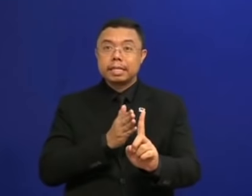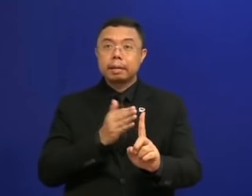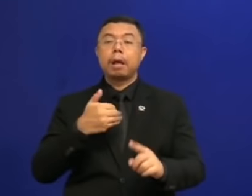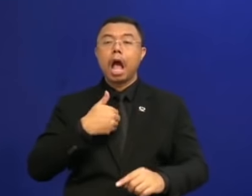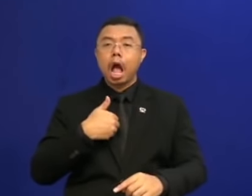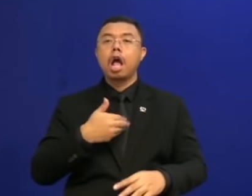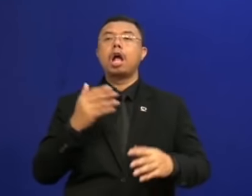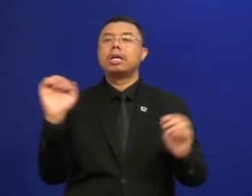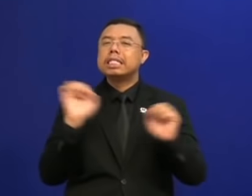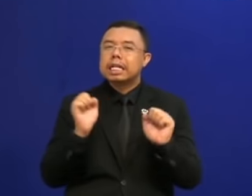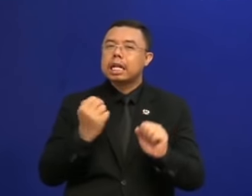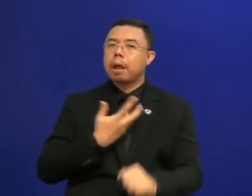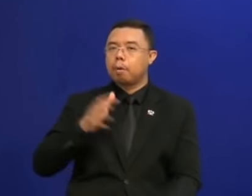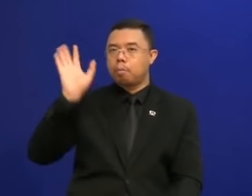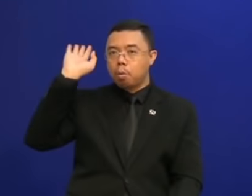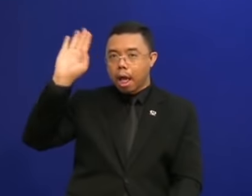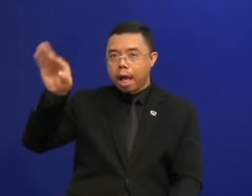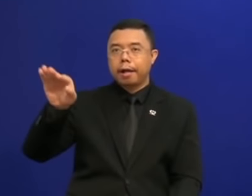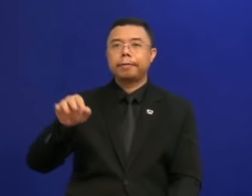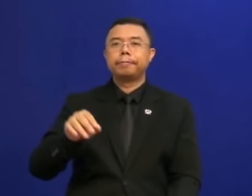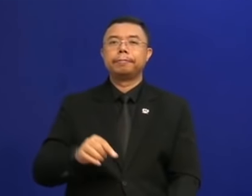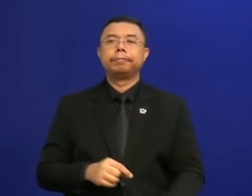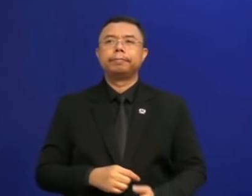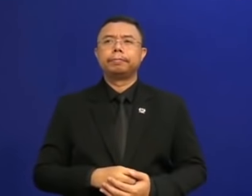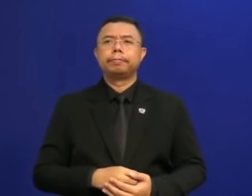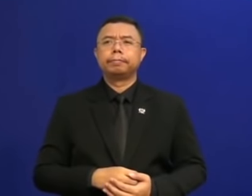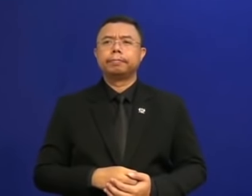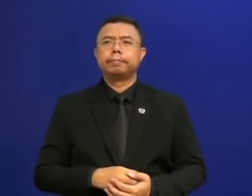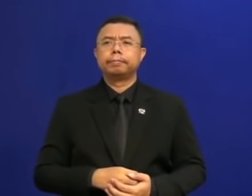aku segera akan pulang.